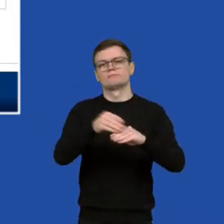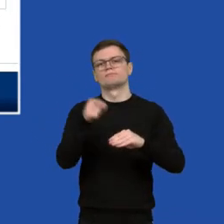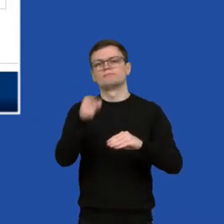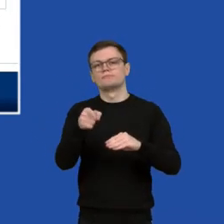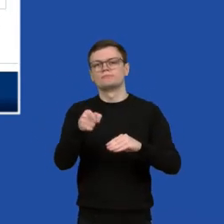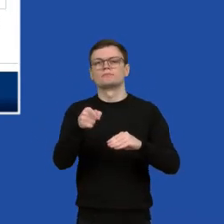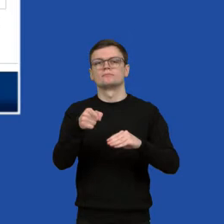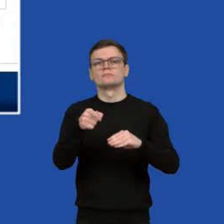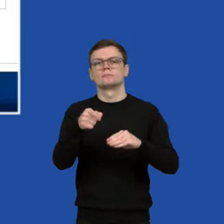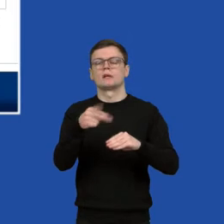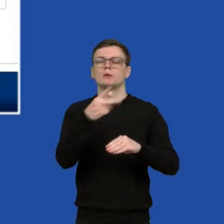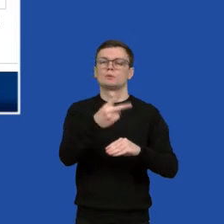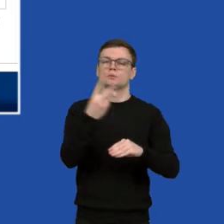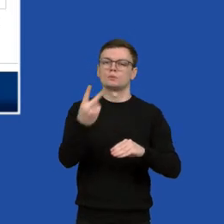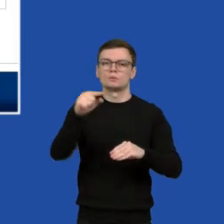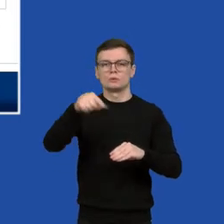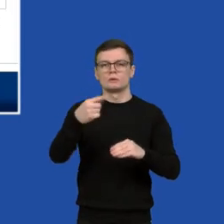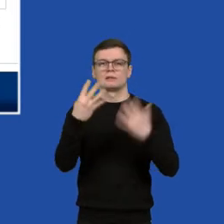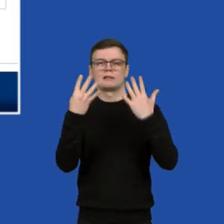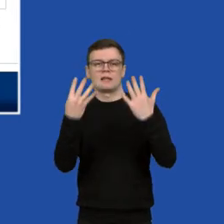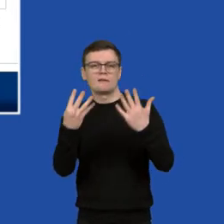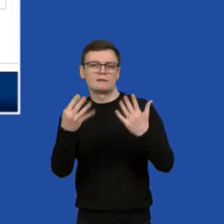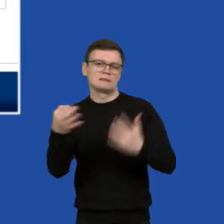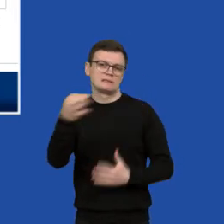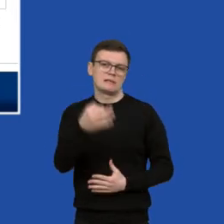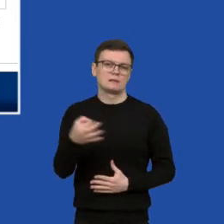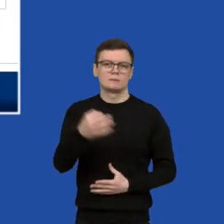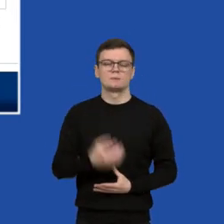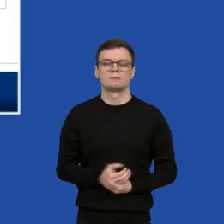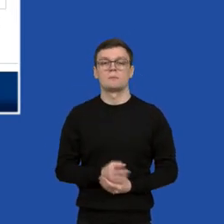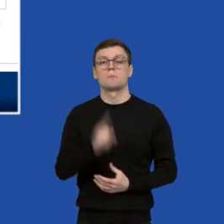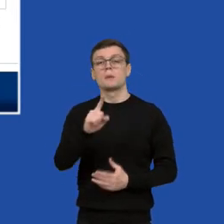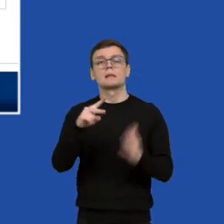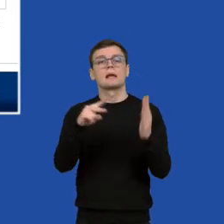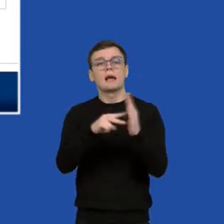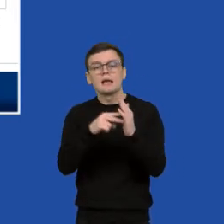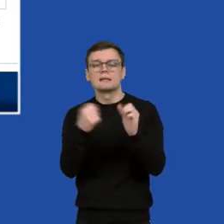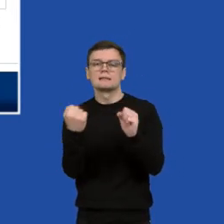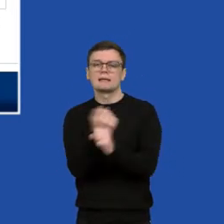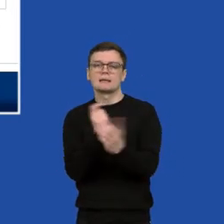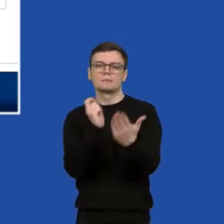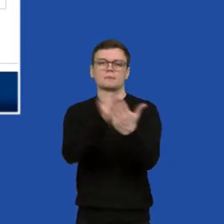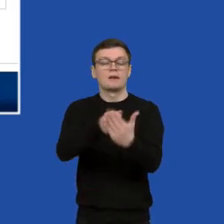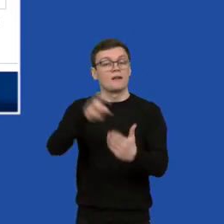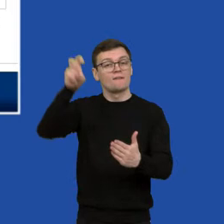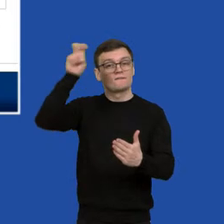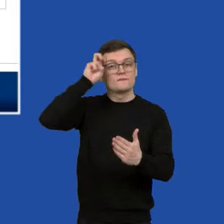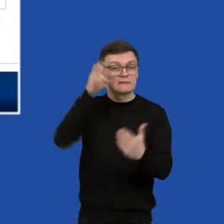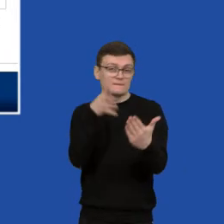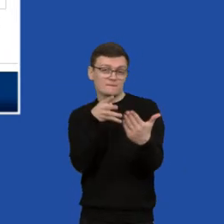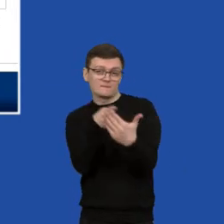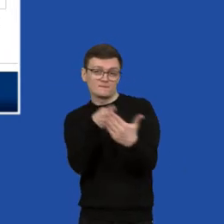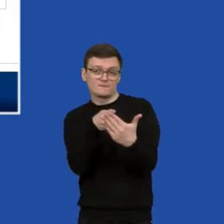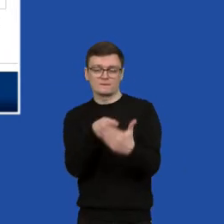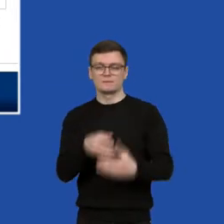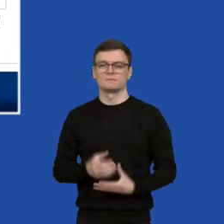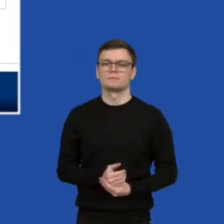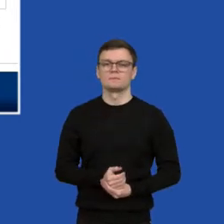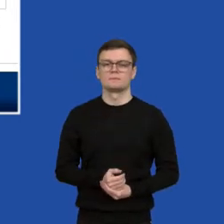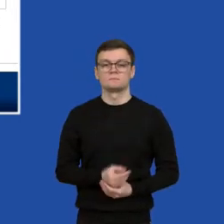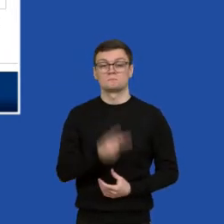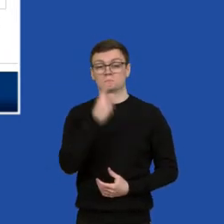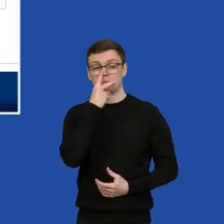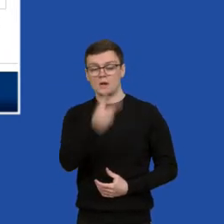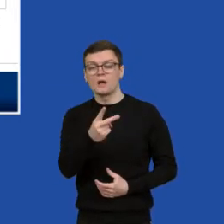iki 22,9 maždaug, tačiau kainas dar turės nustatyti valstybinis reguliuotojas, atsižvelgiant į Seimo